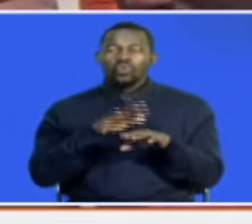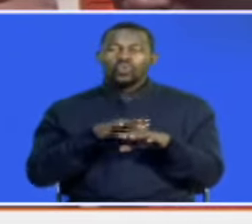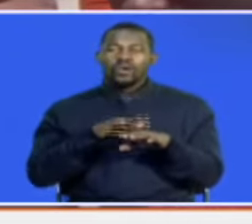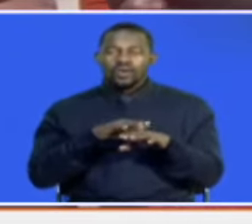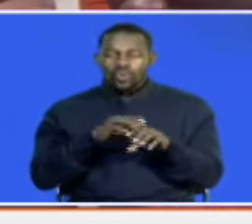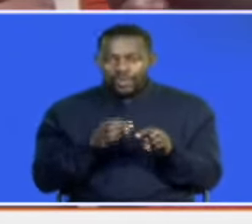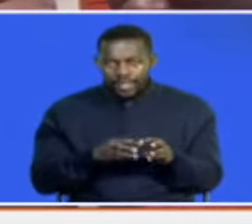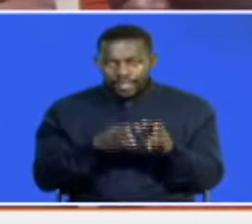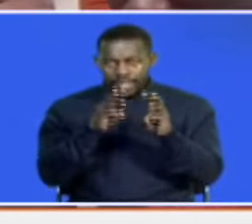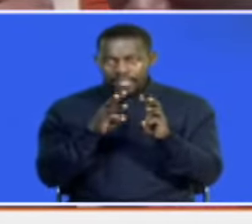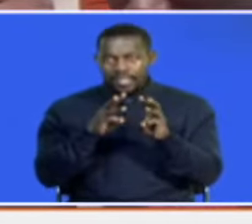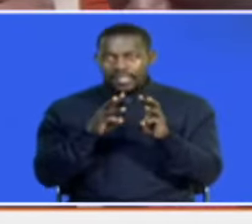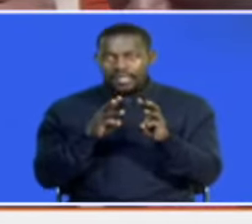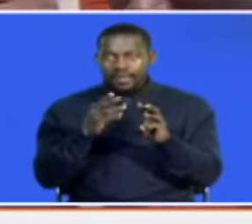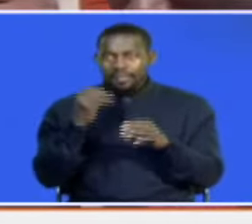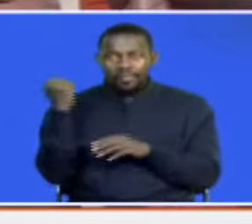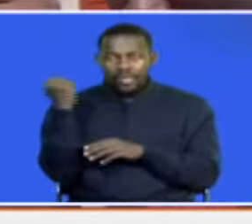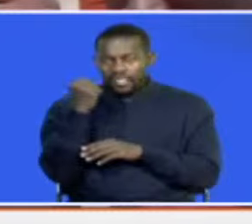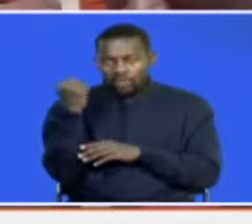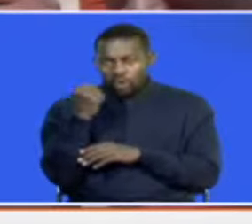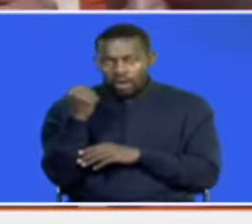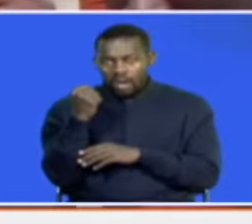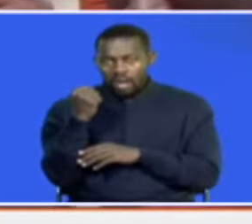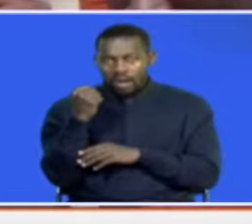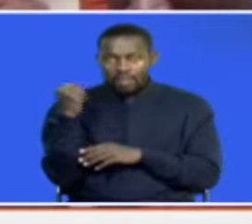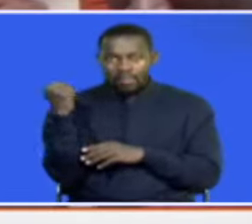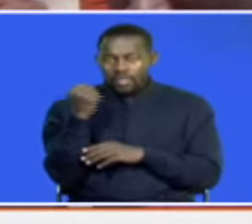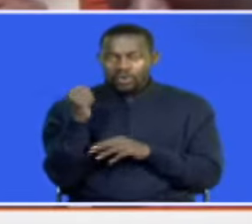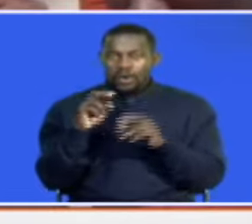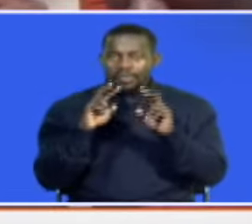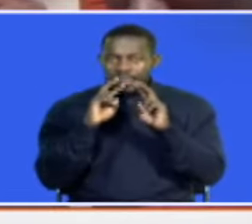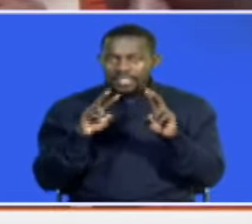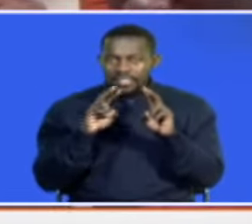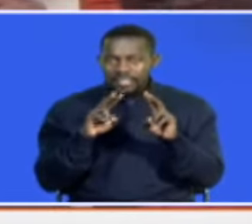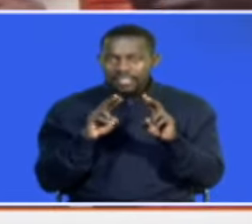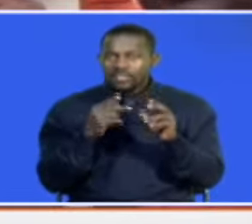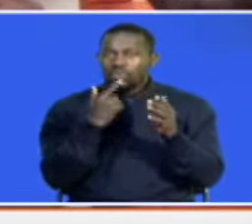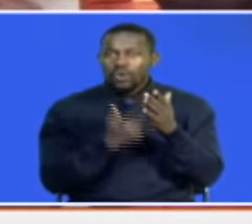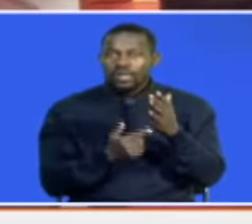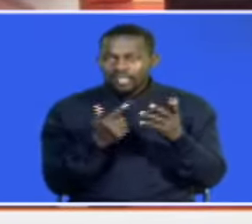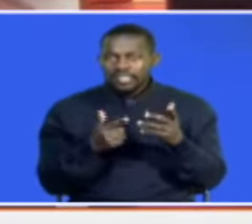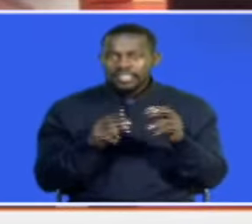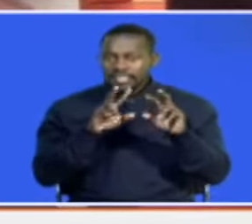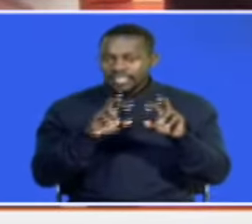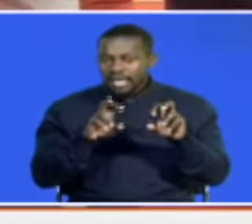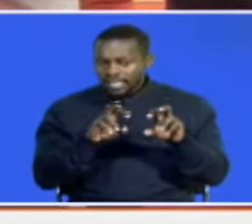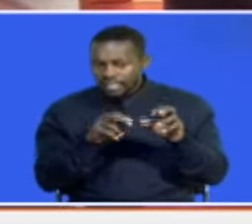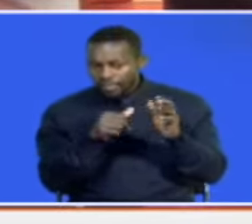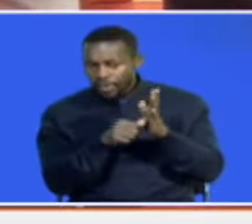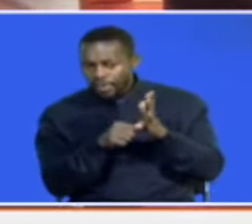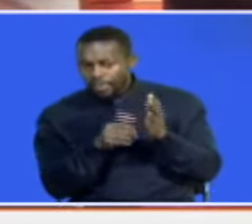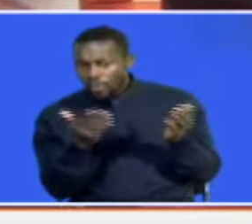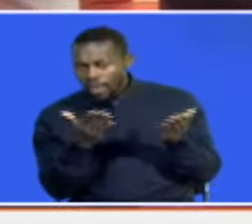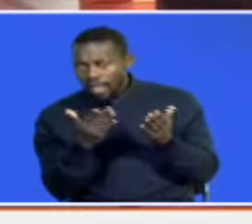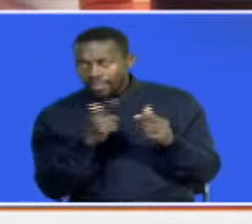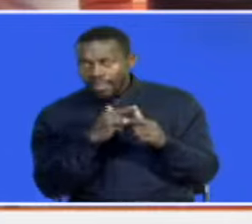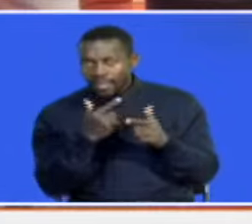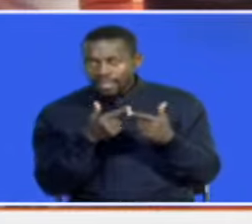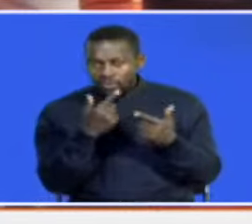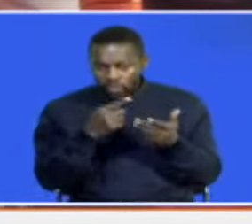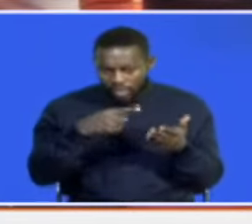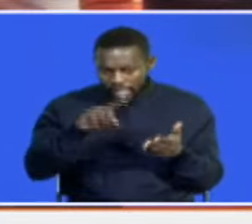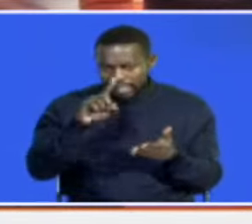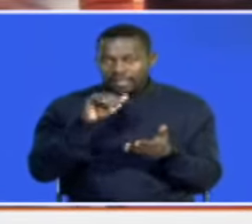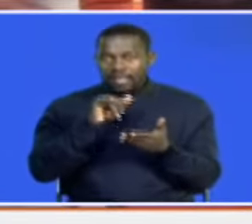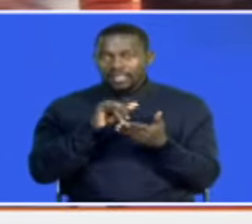Kenya. Stability yetu ni kutafuta namna ya kusahihisha makosa kama iko kwa njia ya kujadiliana